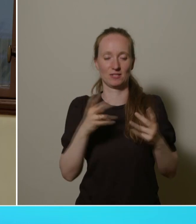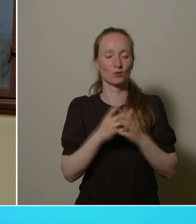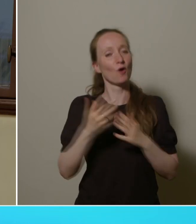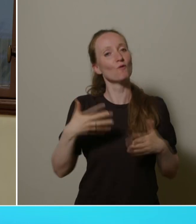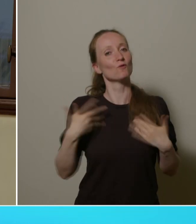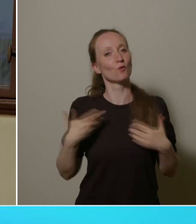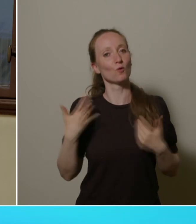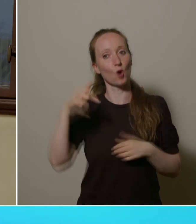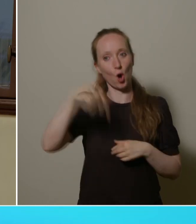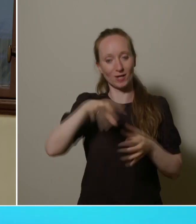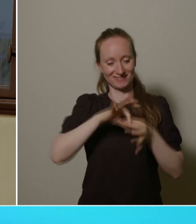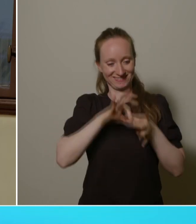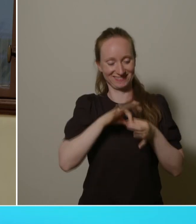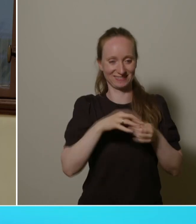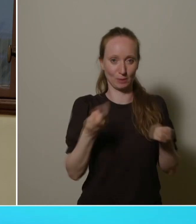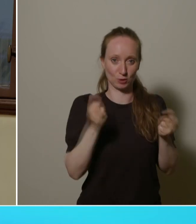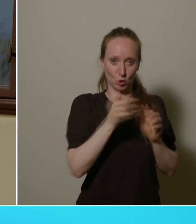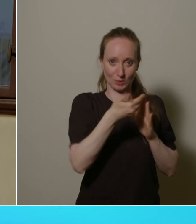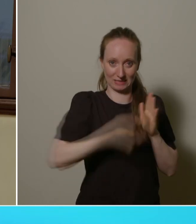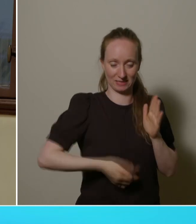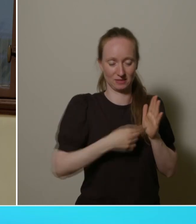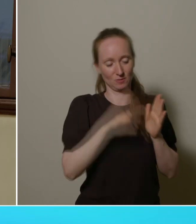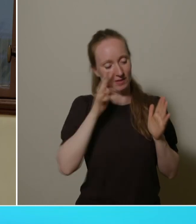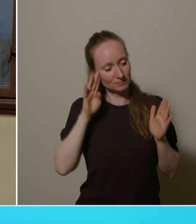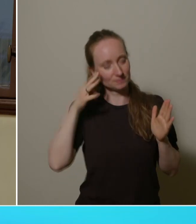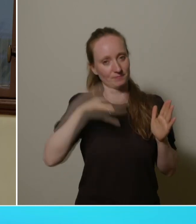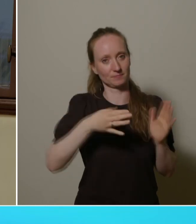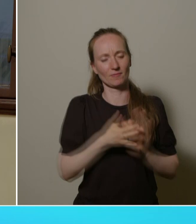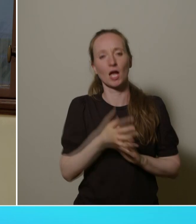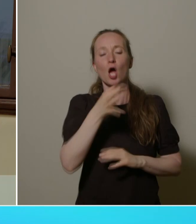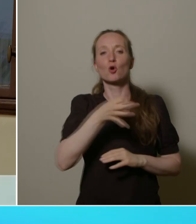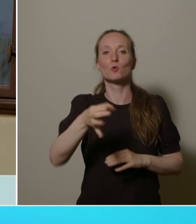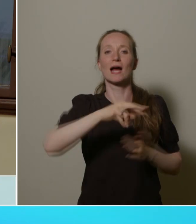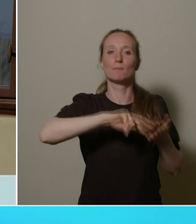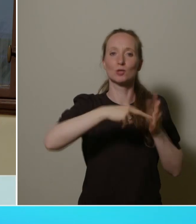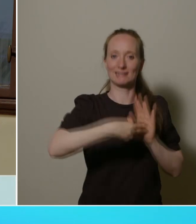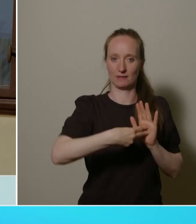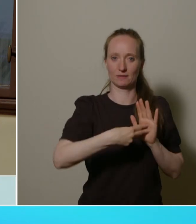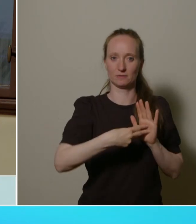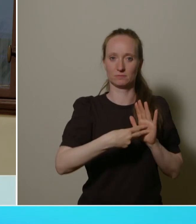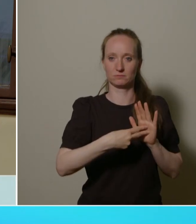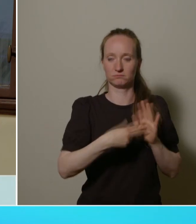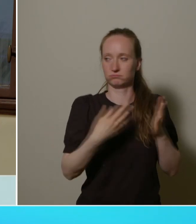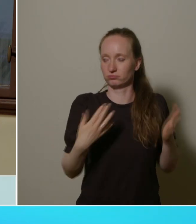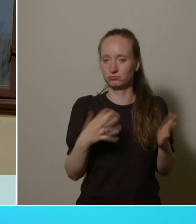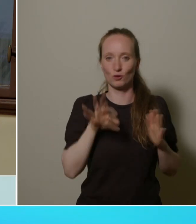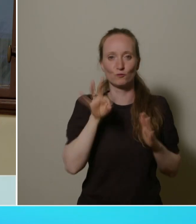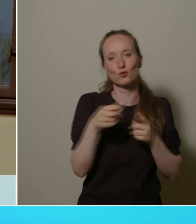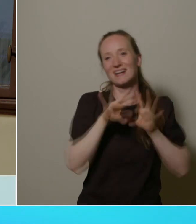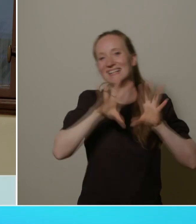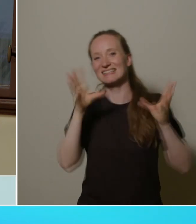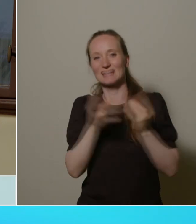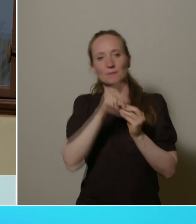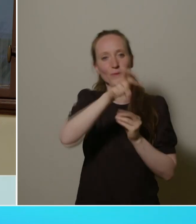auch noch die nötige Aufmerksamkeit schenken werden. Kommunalpolitik ist mit Blick auf verschiedene Dimensionen nicht repräsentativ für die ganze